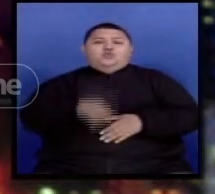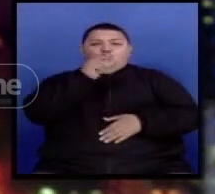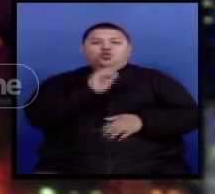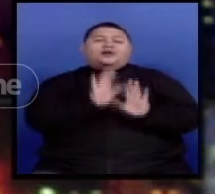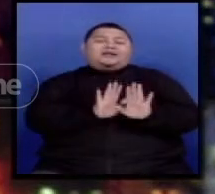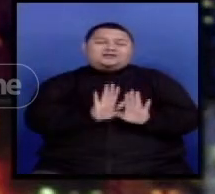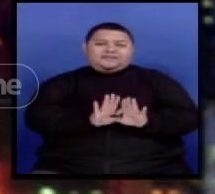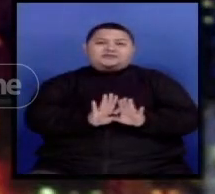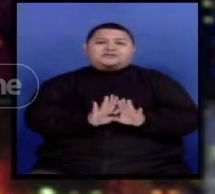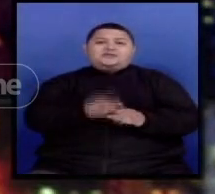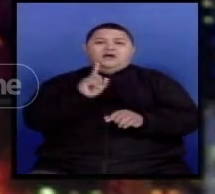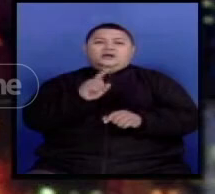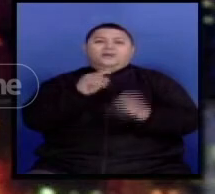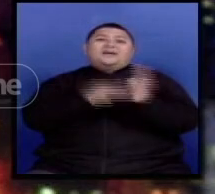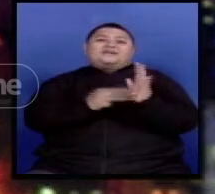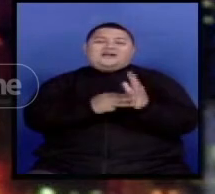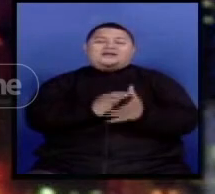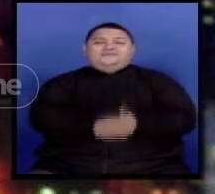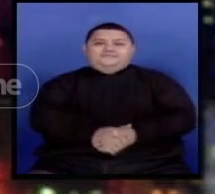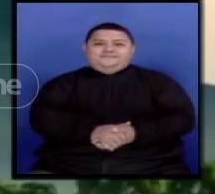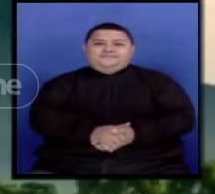mengantisipasi kemungkinan yang terburuk.